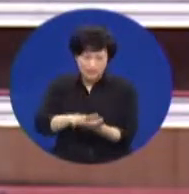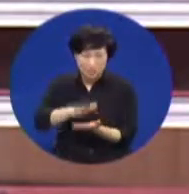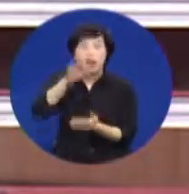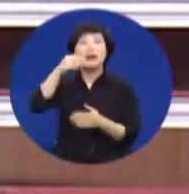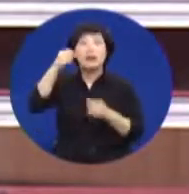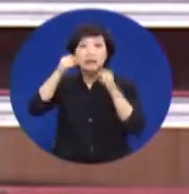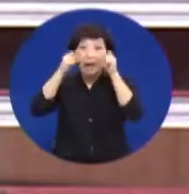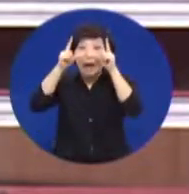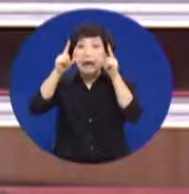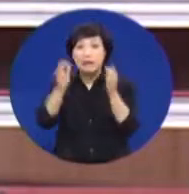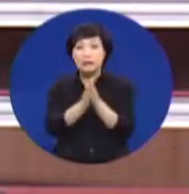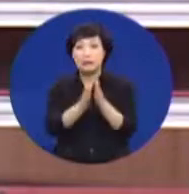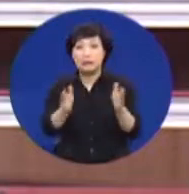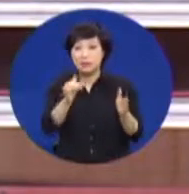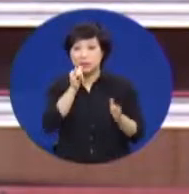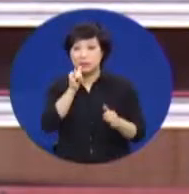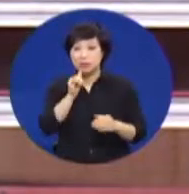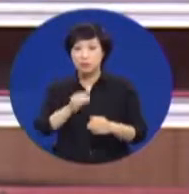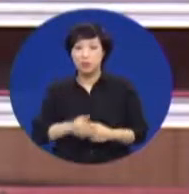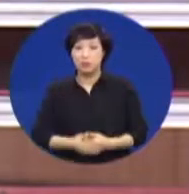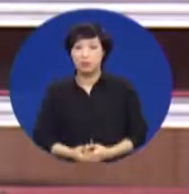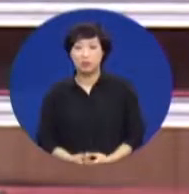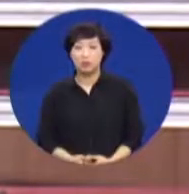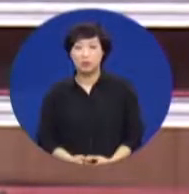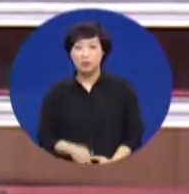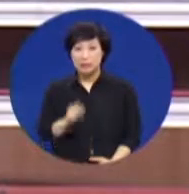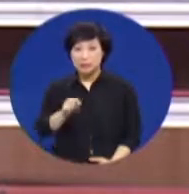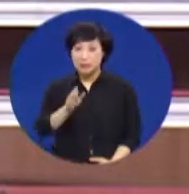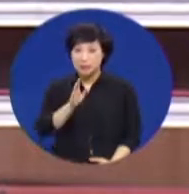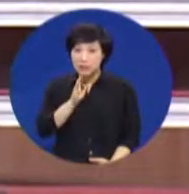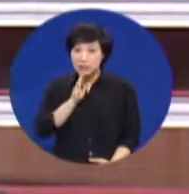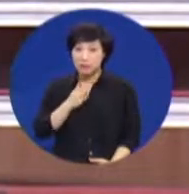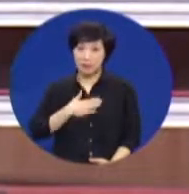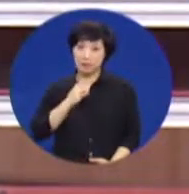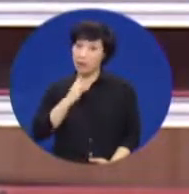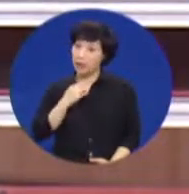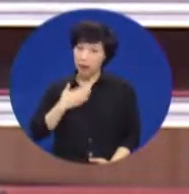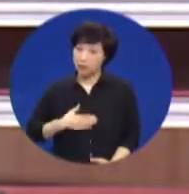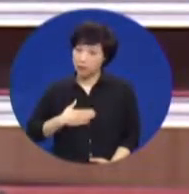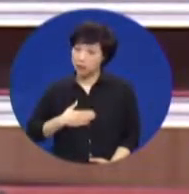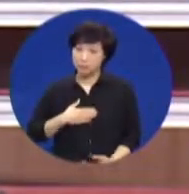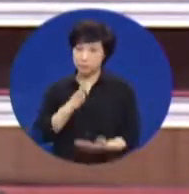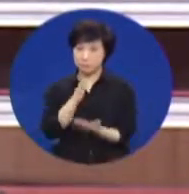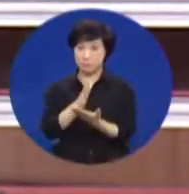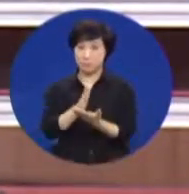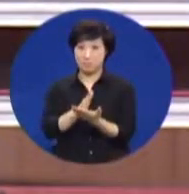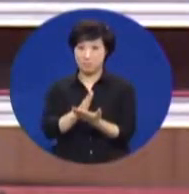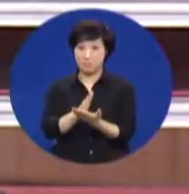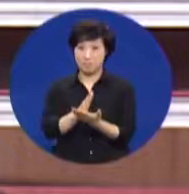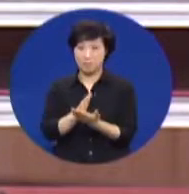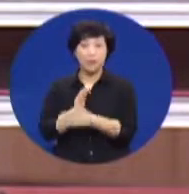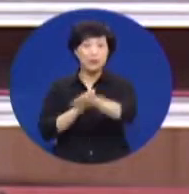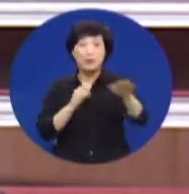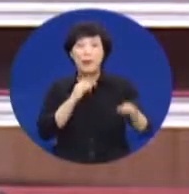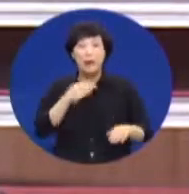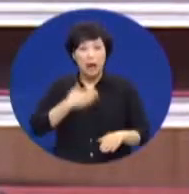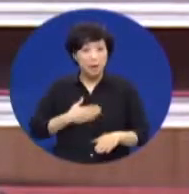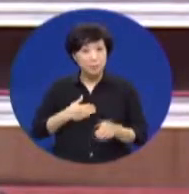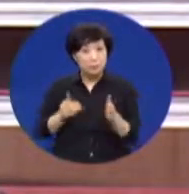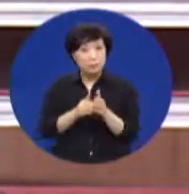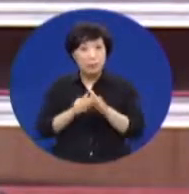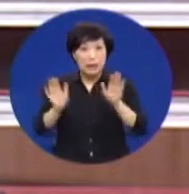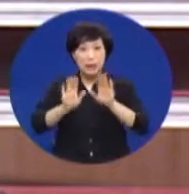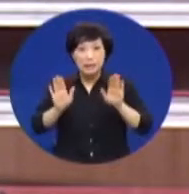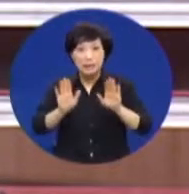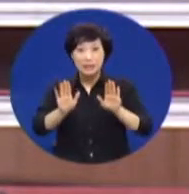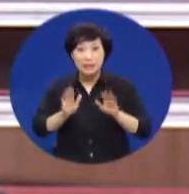뜨겁게 깨달으면서, 이 사실을 우리만 알면 안 되지. 우리만 알면 안